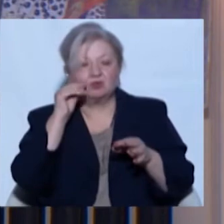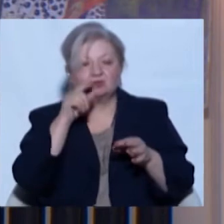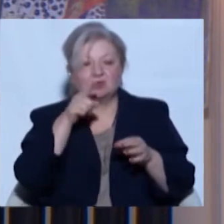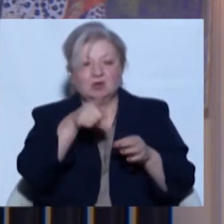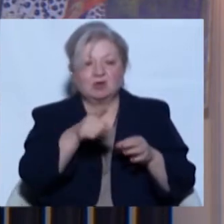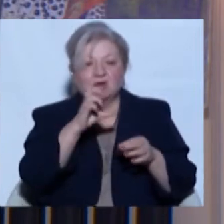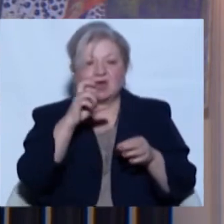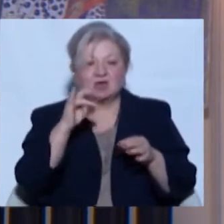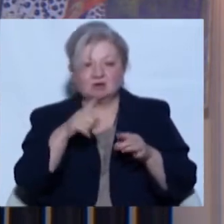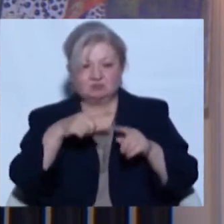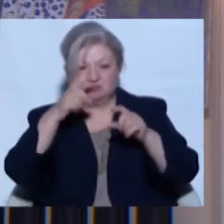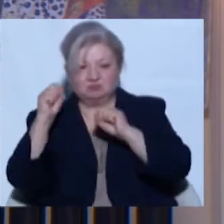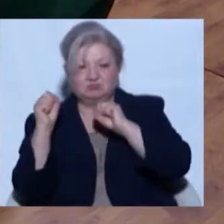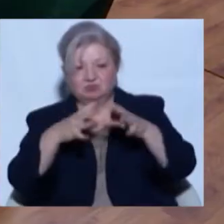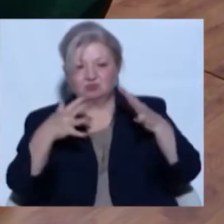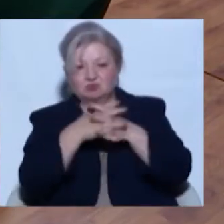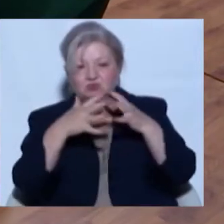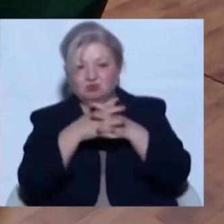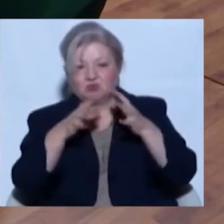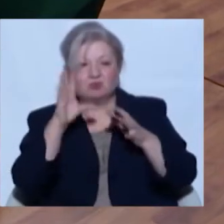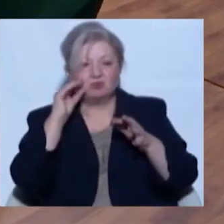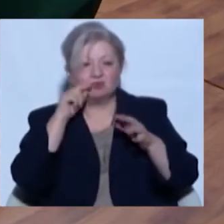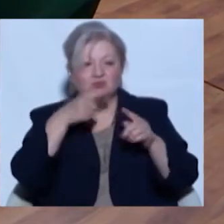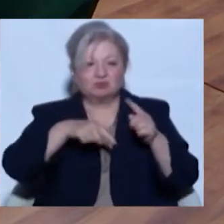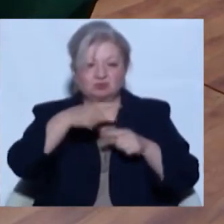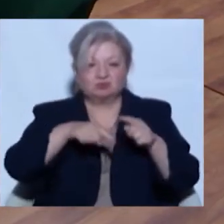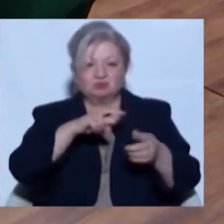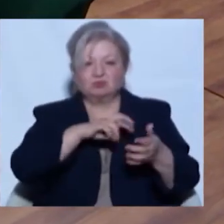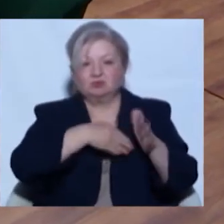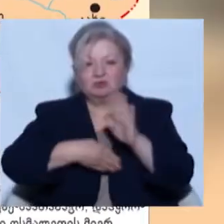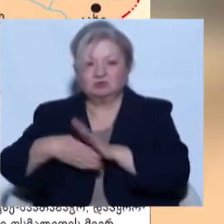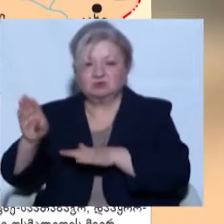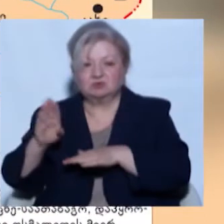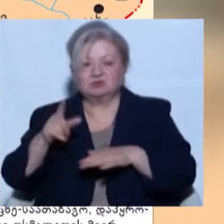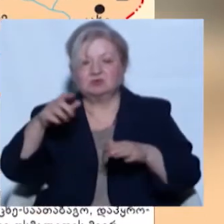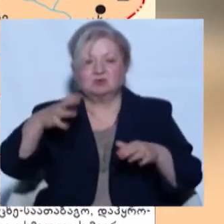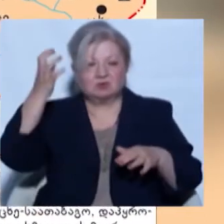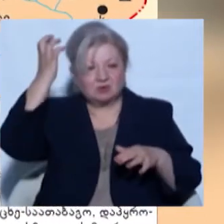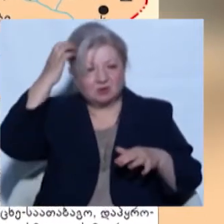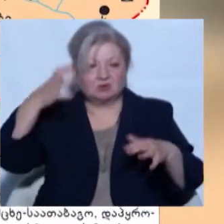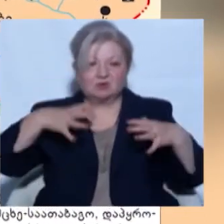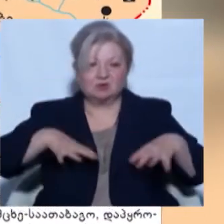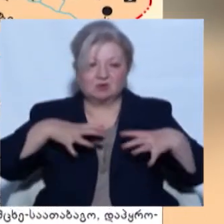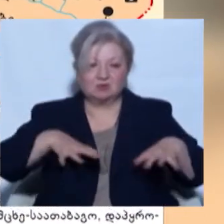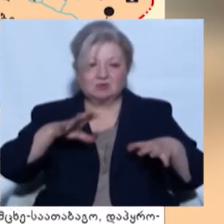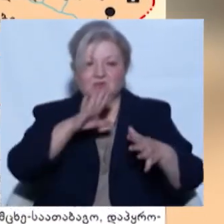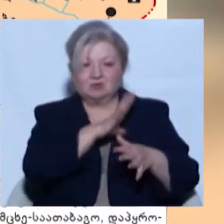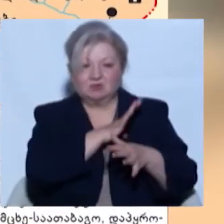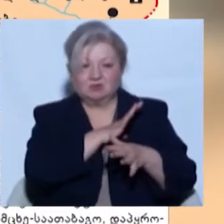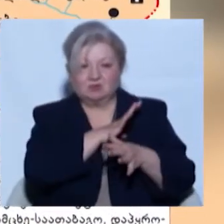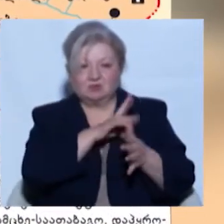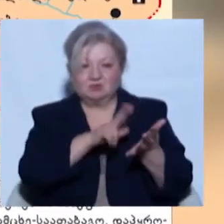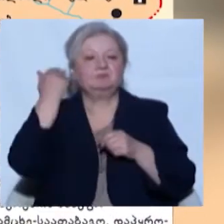ბრძოლაში მიატოვა ასპინძის ბრძოლის წინ და უკან გამოტრიალდა და ქართლახეთში დაიწყო თავადაზნაურობის დაფიცება რუსეთის